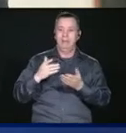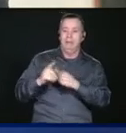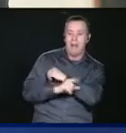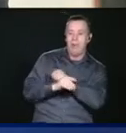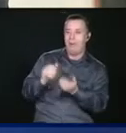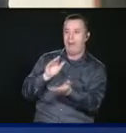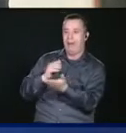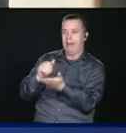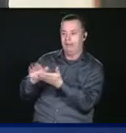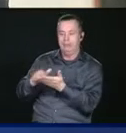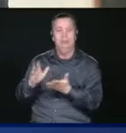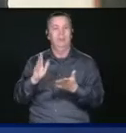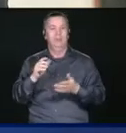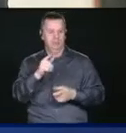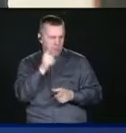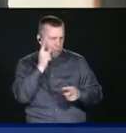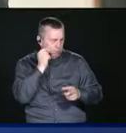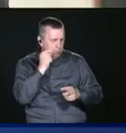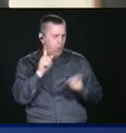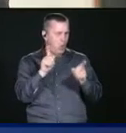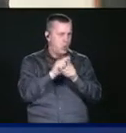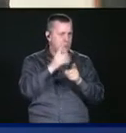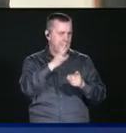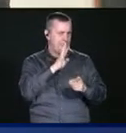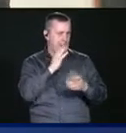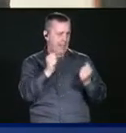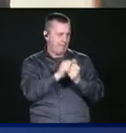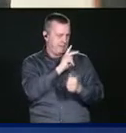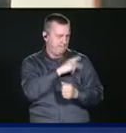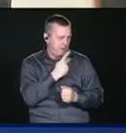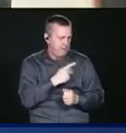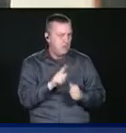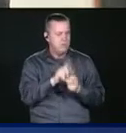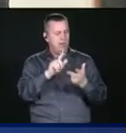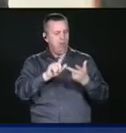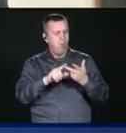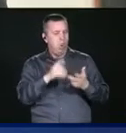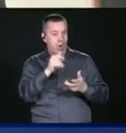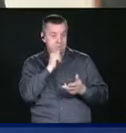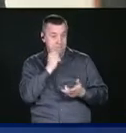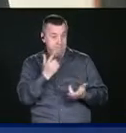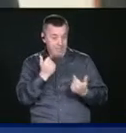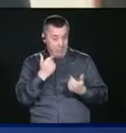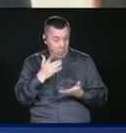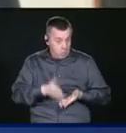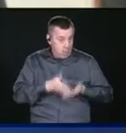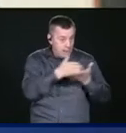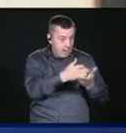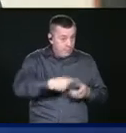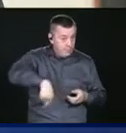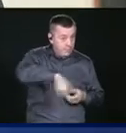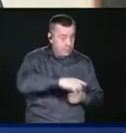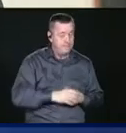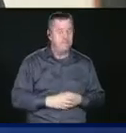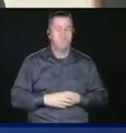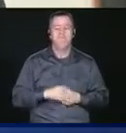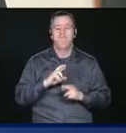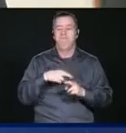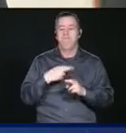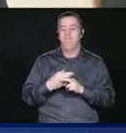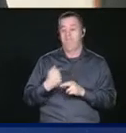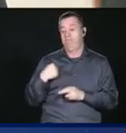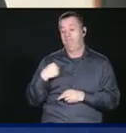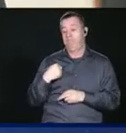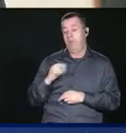Un, est-ce que vous êtes au courant? Deux, en avez-vous parlé avec les provinces? Et trois, est-ce qu'il y a de l'aide qui arrive bientôt? Dans ma rencontre virtuelle, la